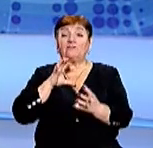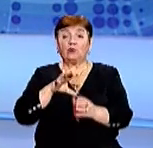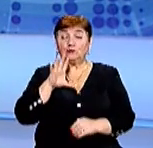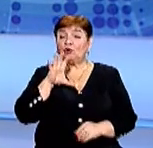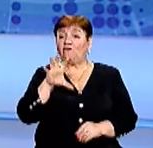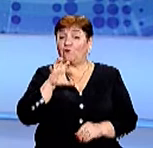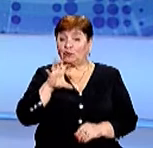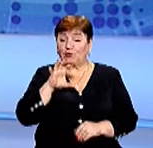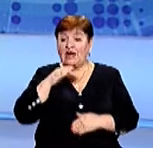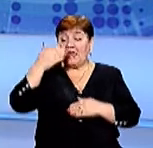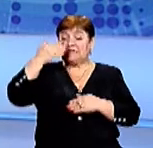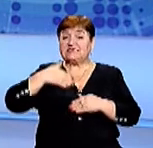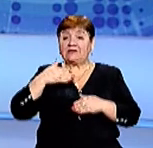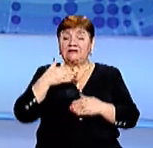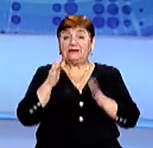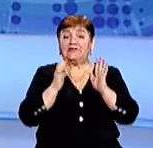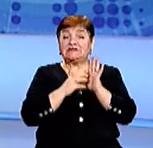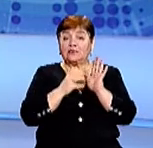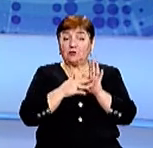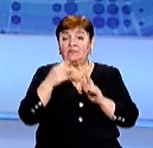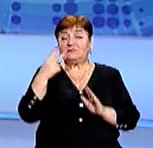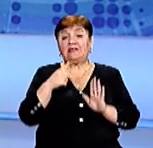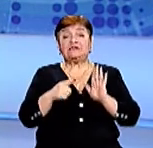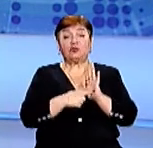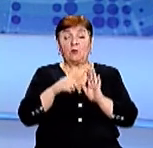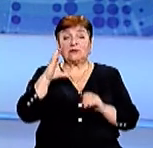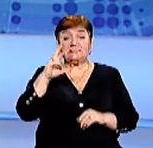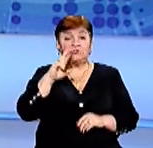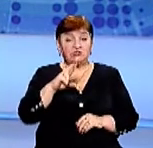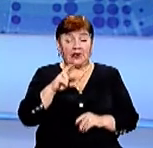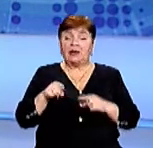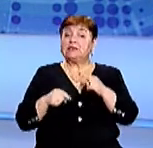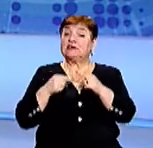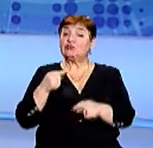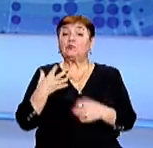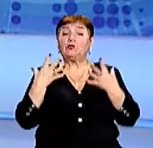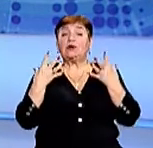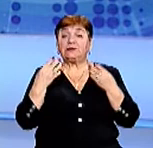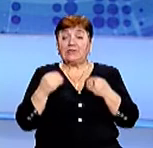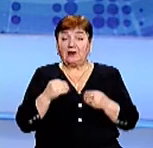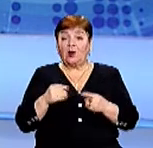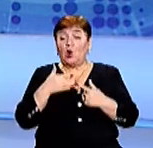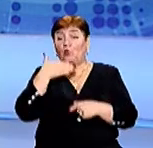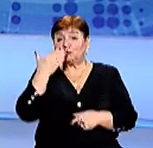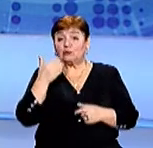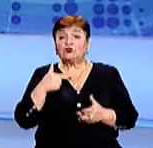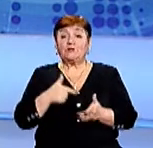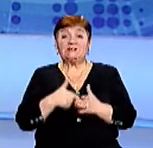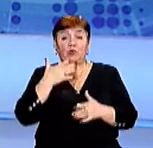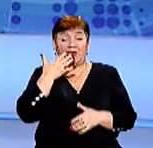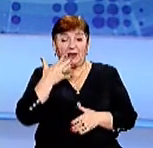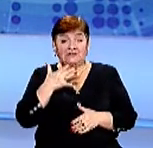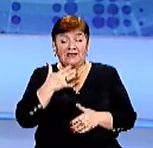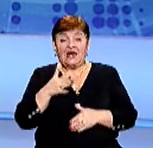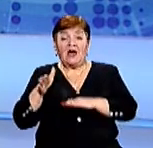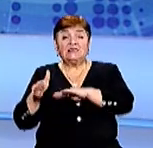із заклеєним заднім склом з'явилося в інтернеті 27 січня. Наступного дня відділ транспорту Ужгородської міської ради зняв